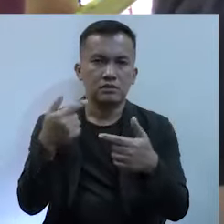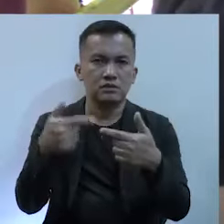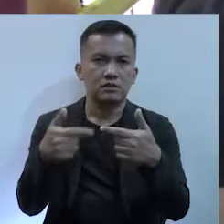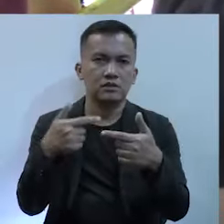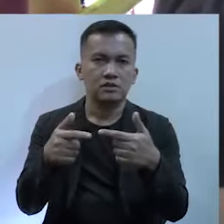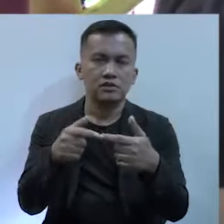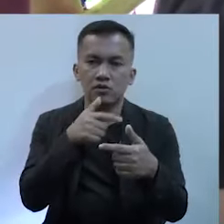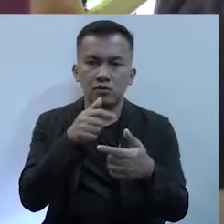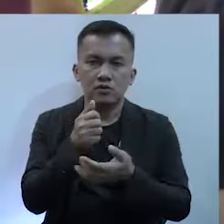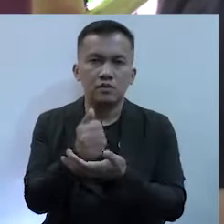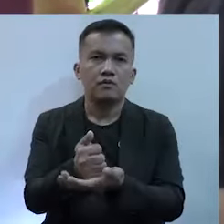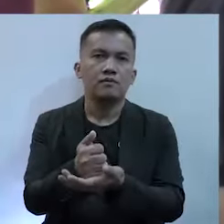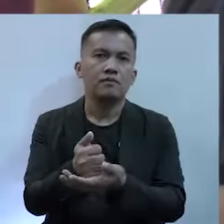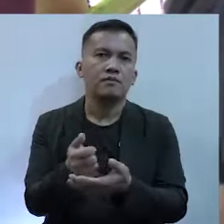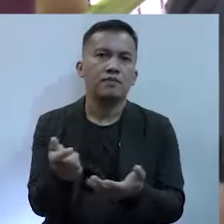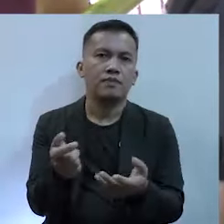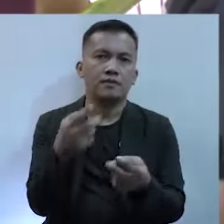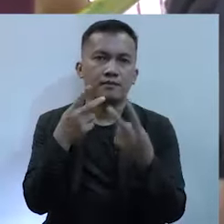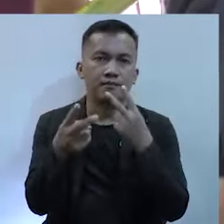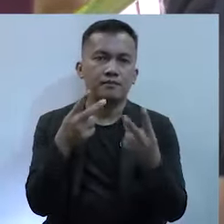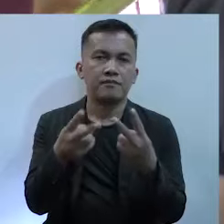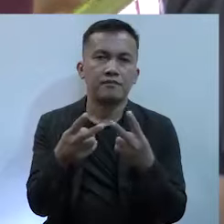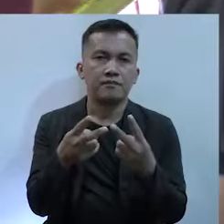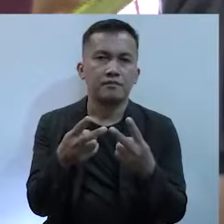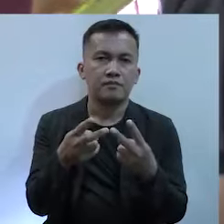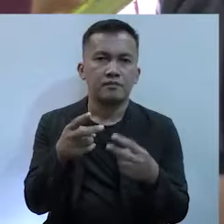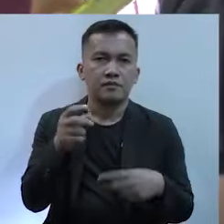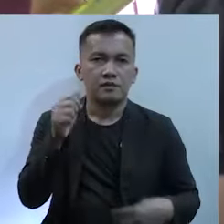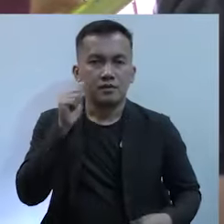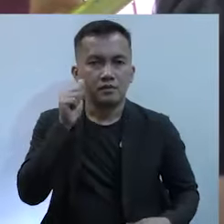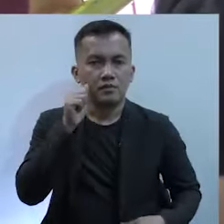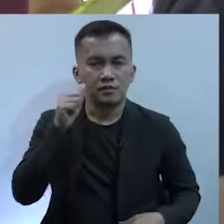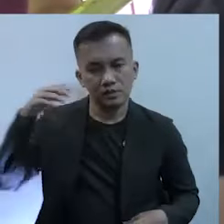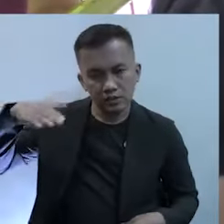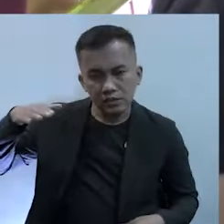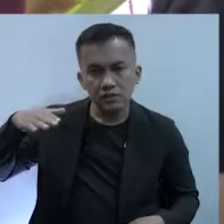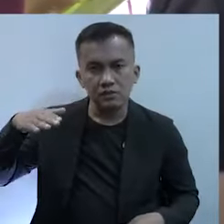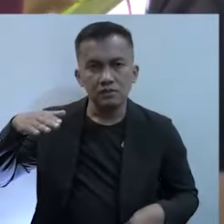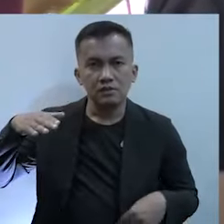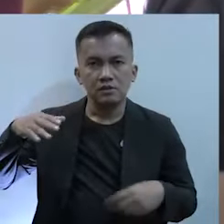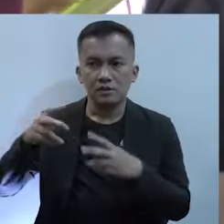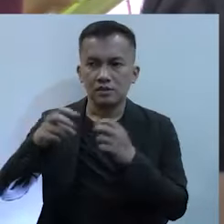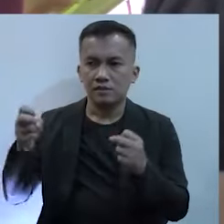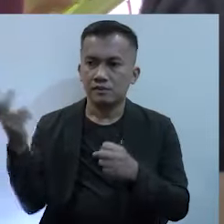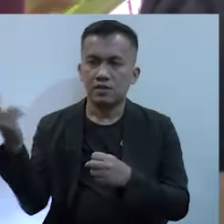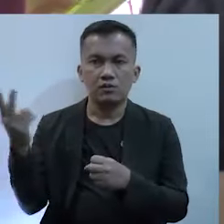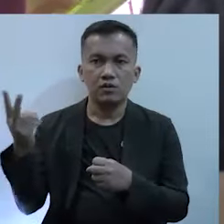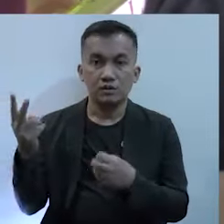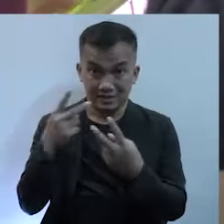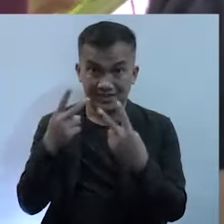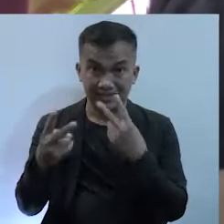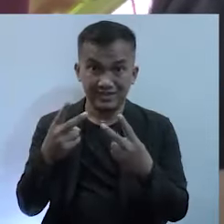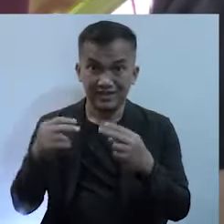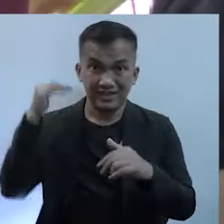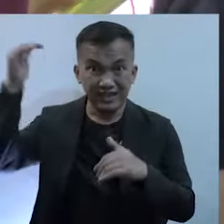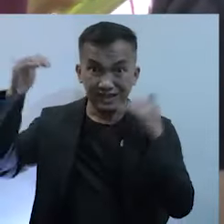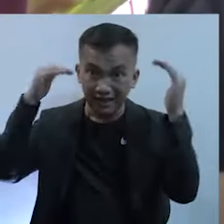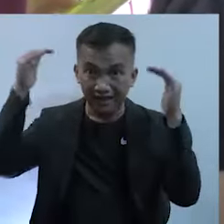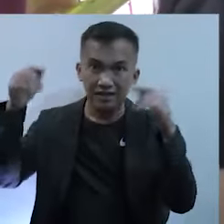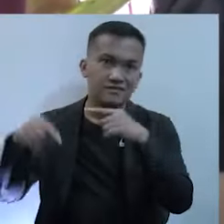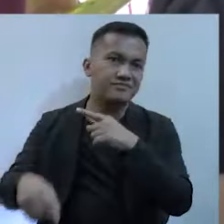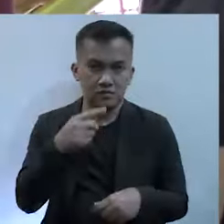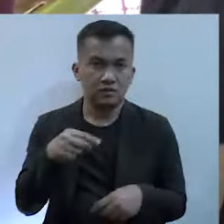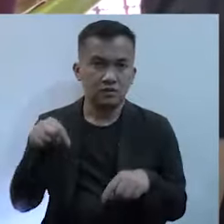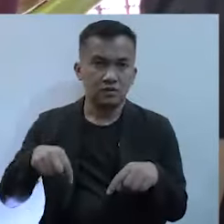gate. So, sino makakatulong? Tingnan nyo si Ann, napakaliit na tao, laban sa kanilang dalawa. Di ba nakita nyo ang